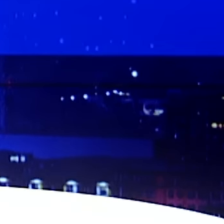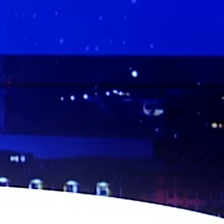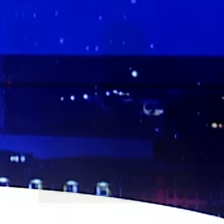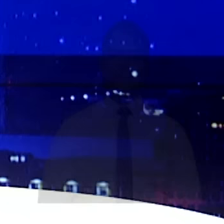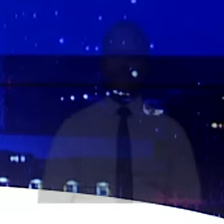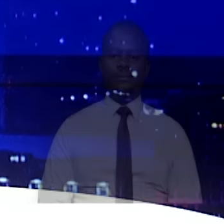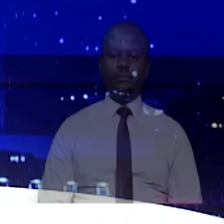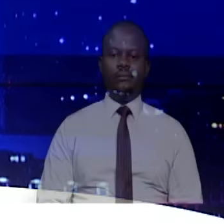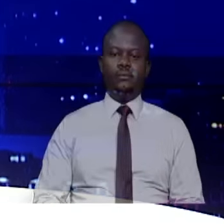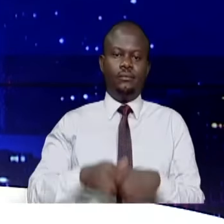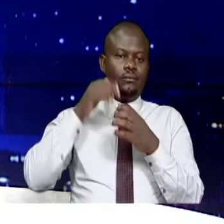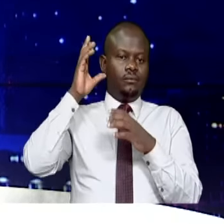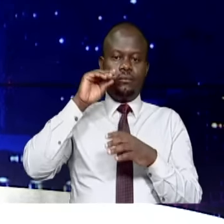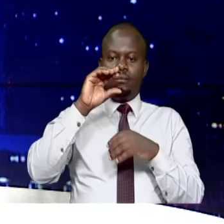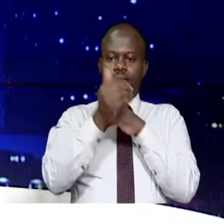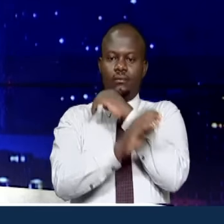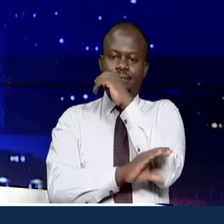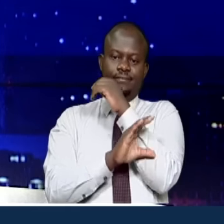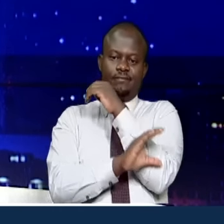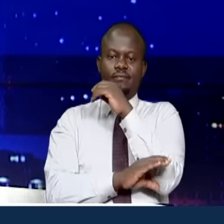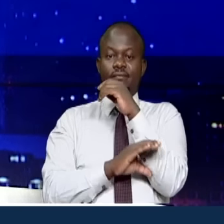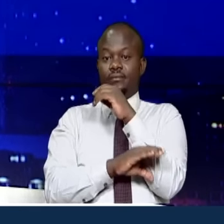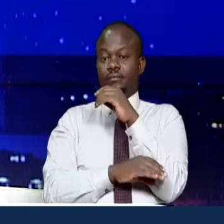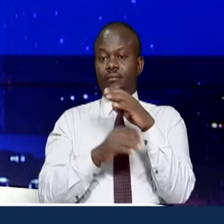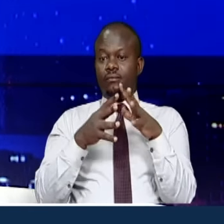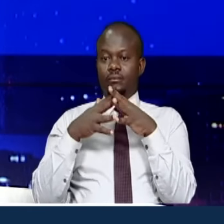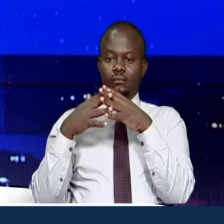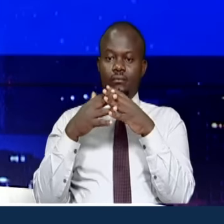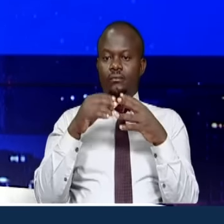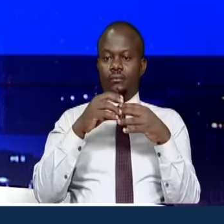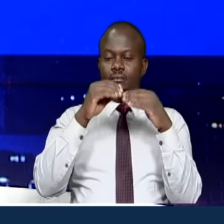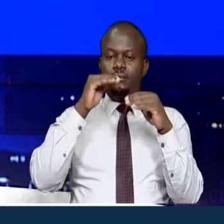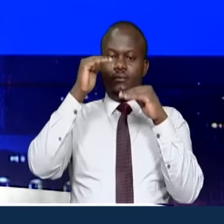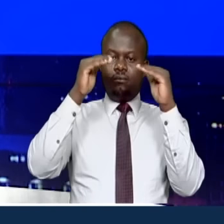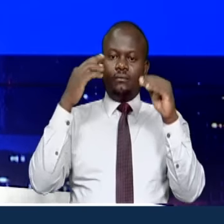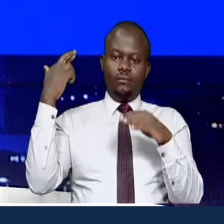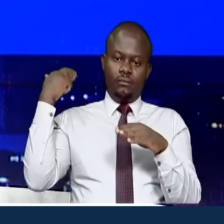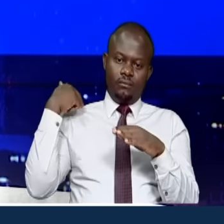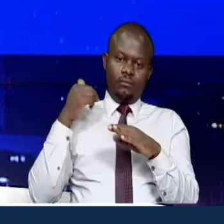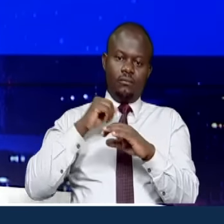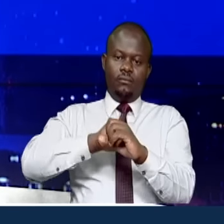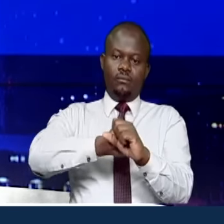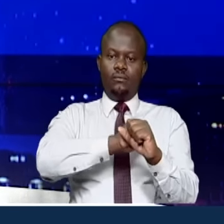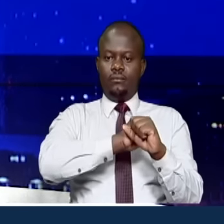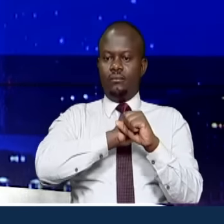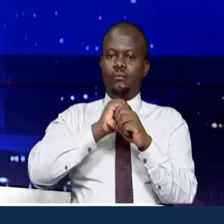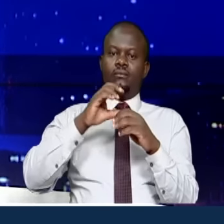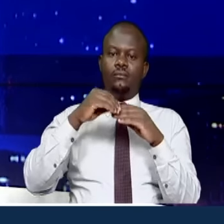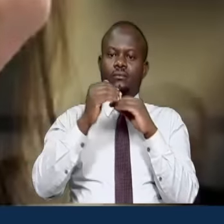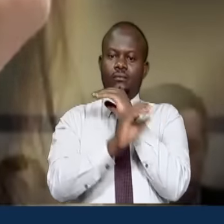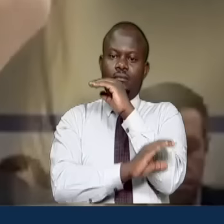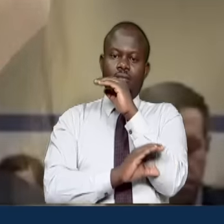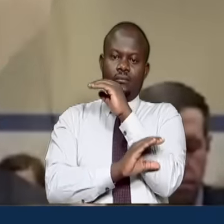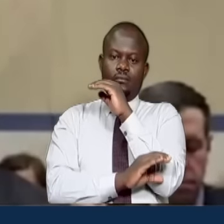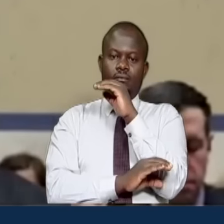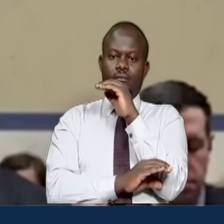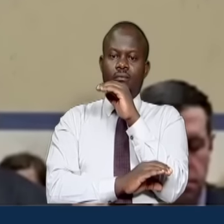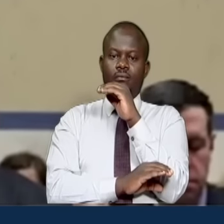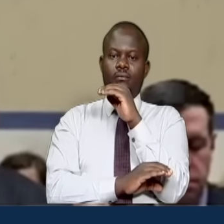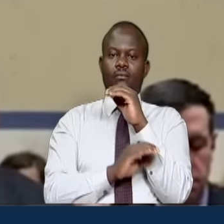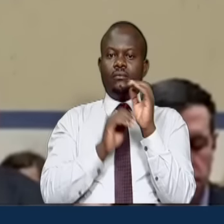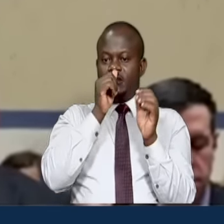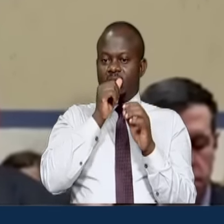makuru avuga amahanga twerekeze muri Leta Zunze Ubumwe za Amerika, aho umuyobozi w'urwego rushinzwe kurinda abakuru b'ibihugu arirwo rwa